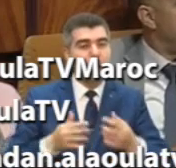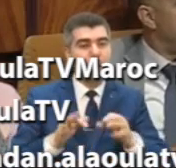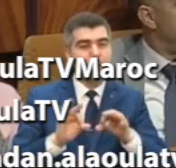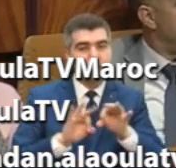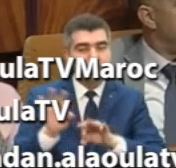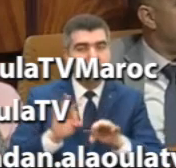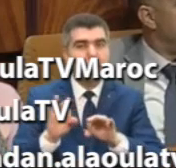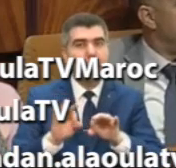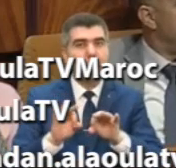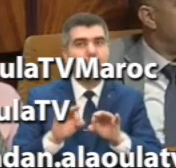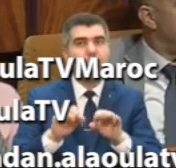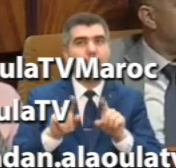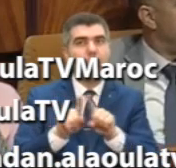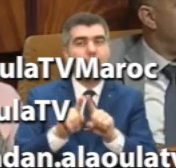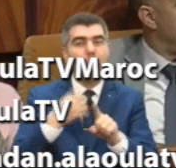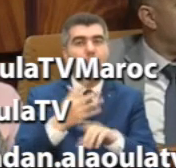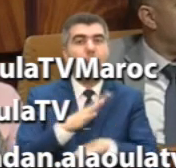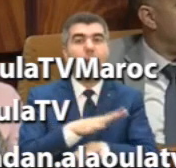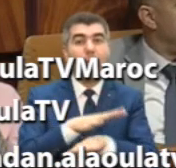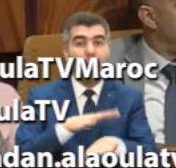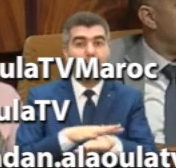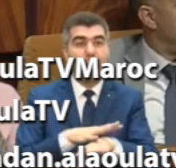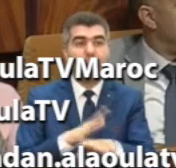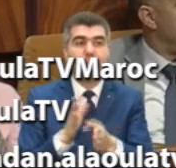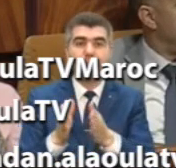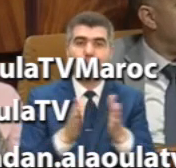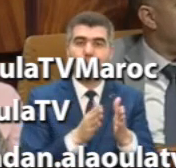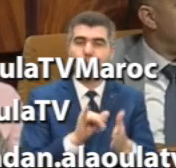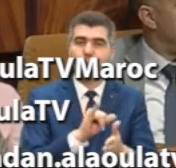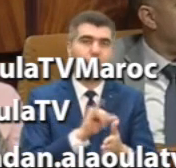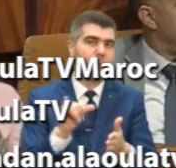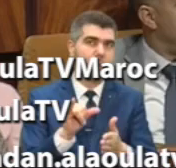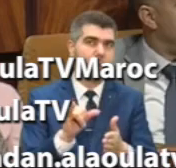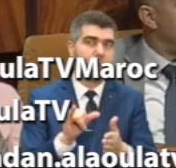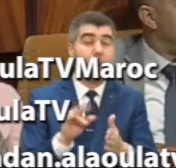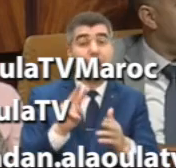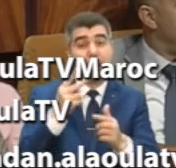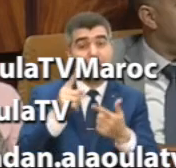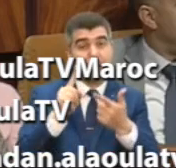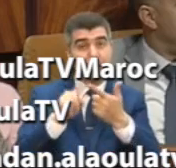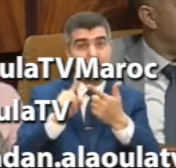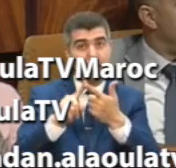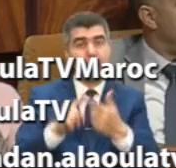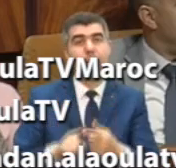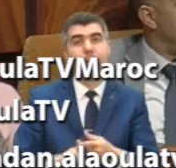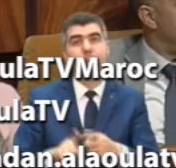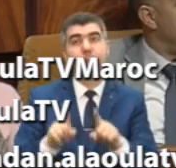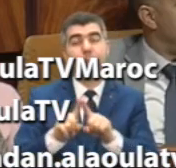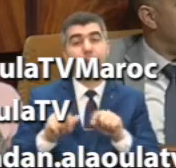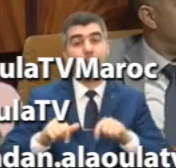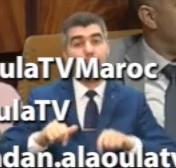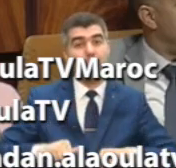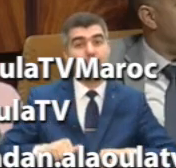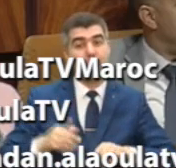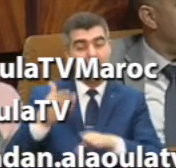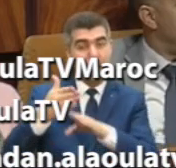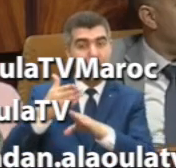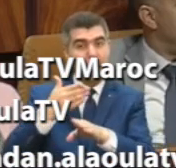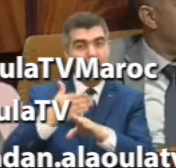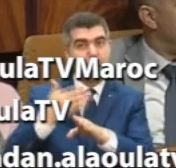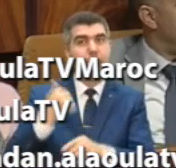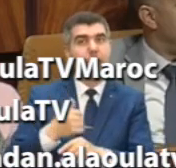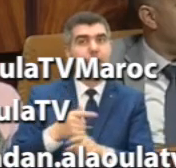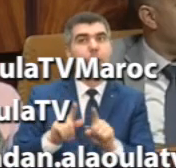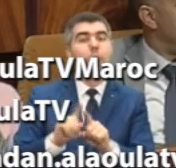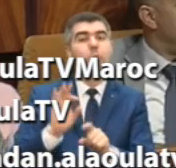كتبادر، ماشي مجلس الجهة. هذه النقطة الأولى. النقطة الثانية، أن السيد الوزير السابق